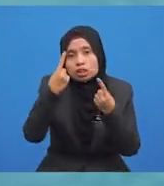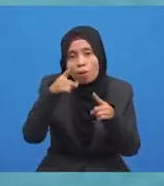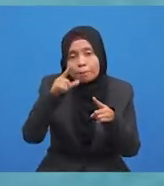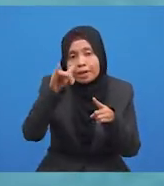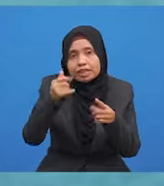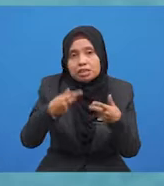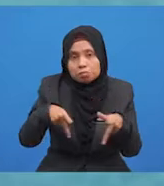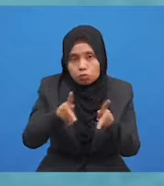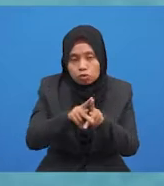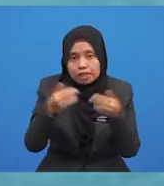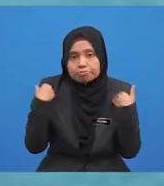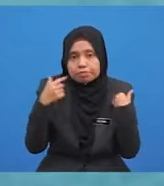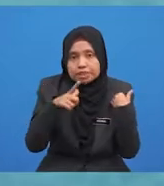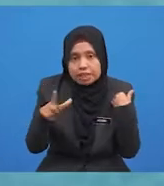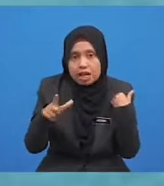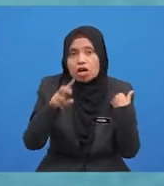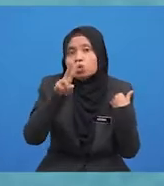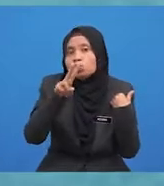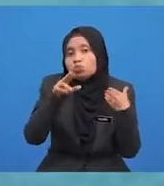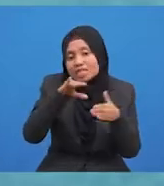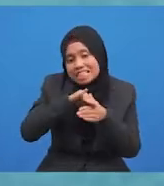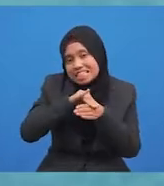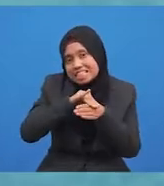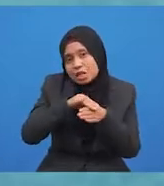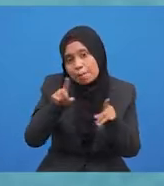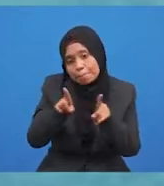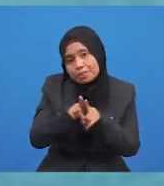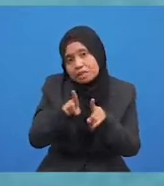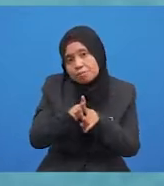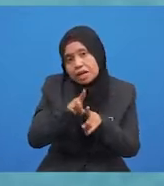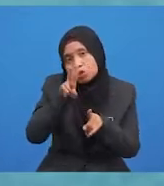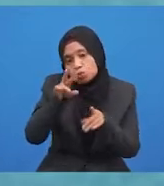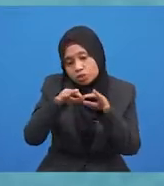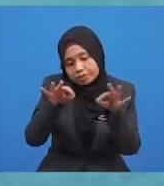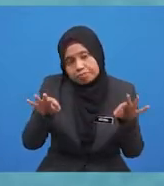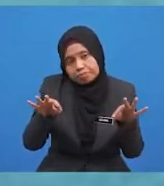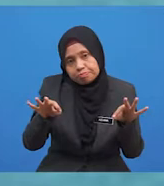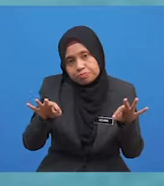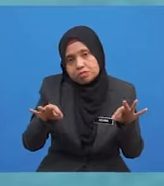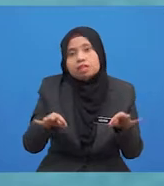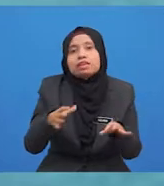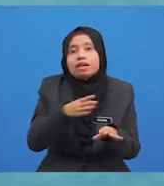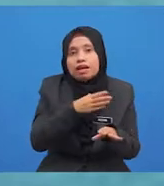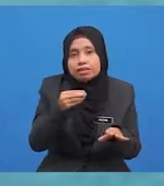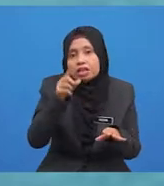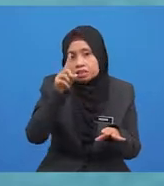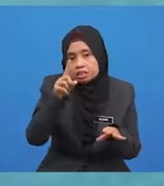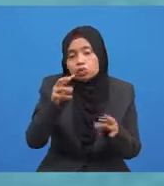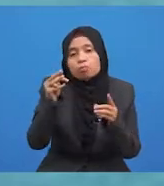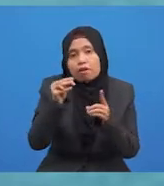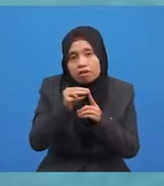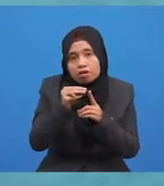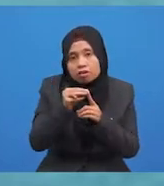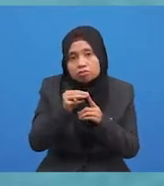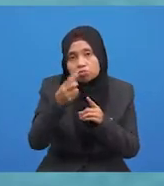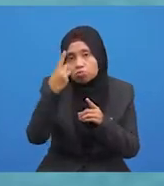jawapan yang diperlukan adalah 2 isi bersamaan 2 ayat. Manakala, satu markah